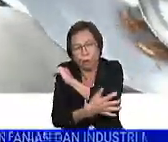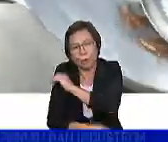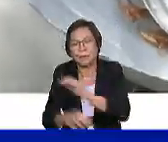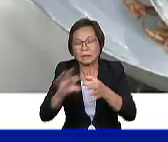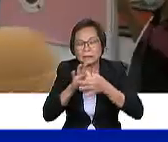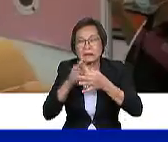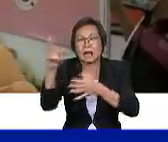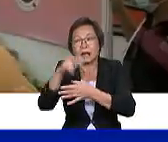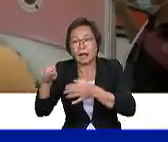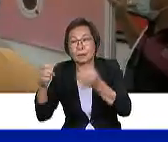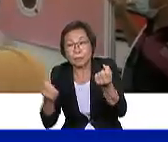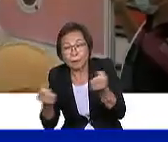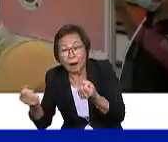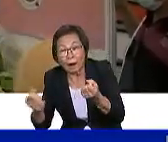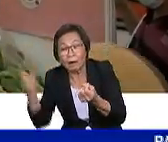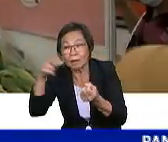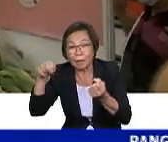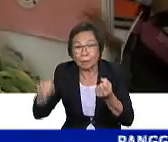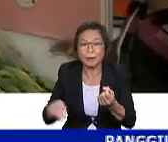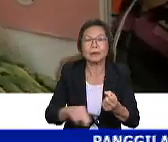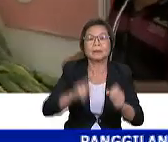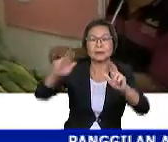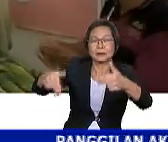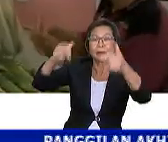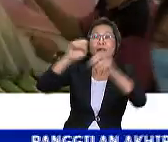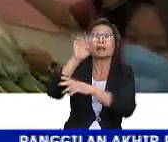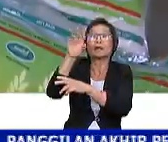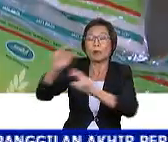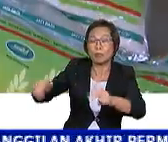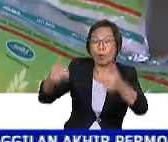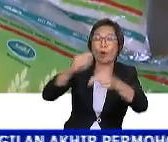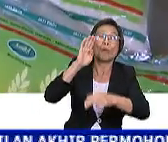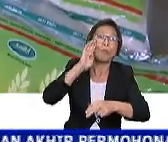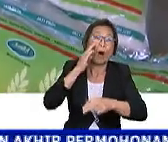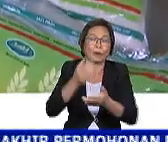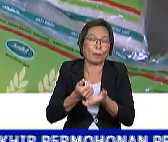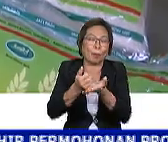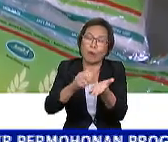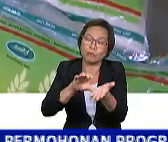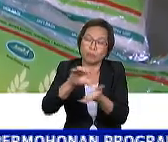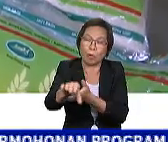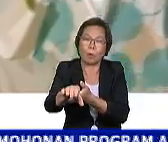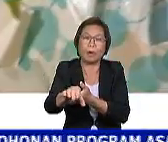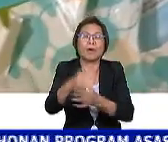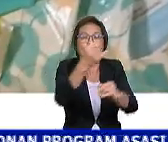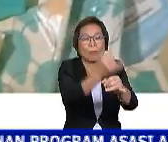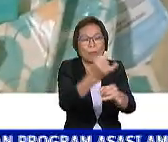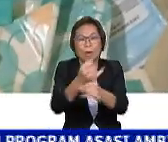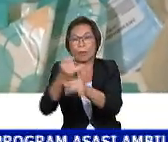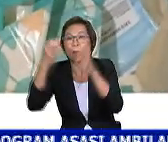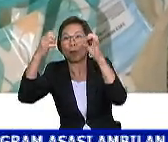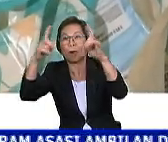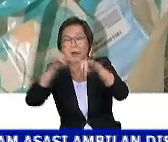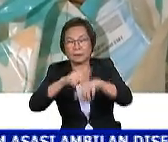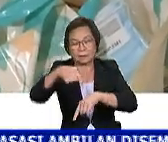GrabCar, pembukaan kaunter zakat di Karnival Maya Usahawan Bumi Putra dan bantuan one-off kepada beberapa institusi pendidikan